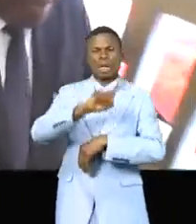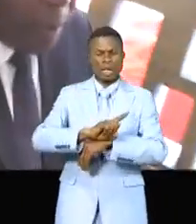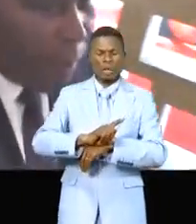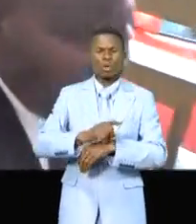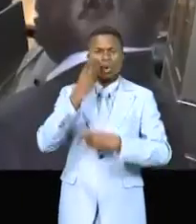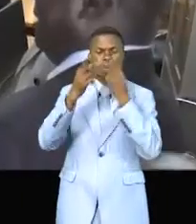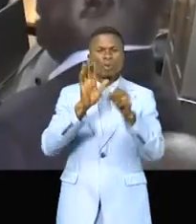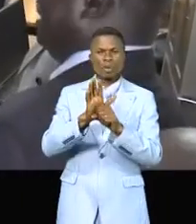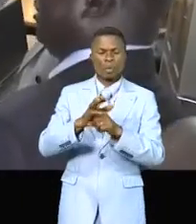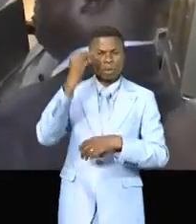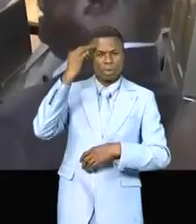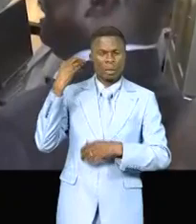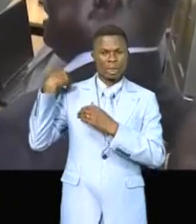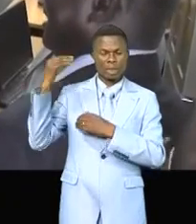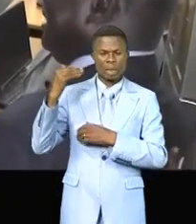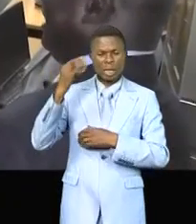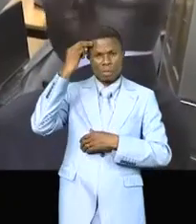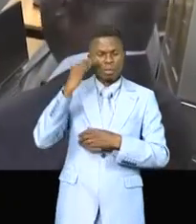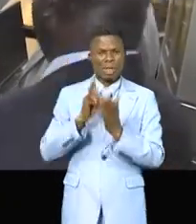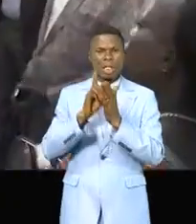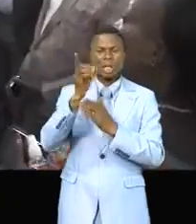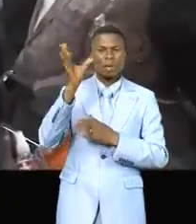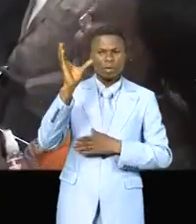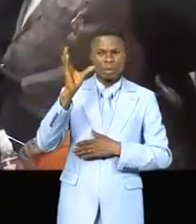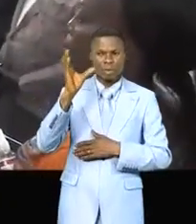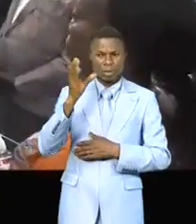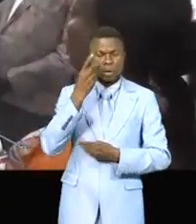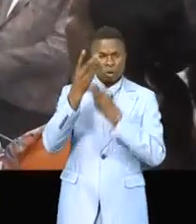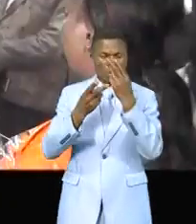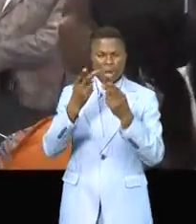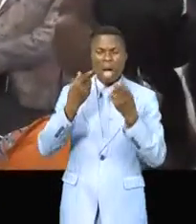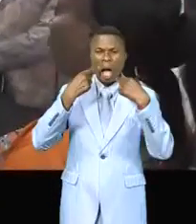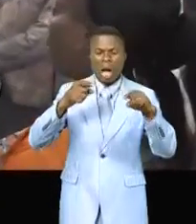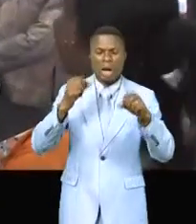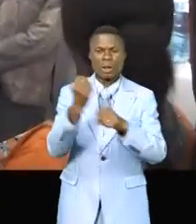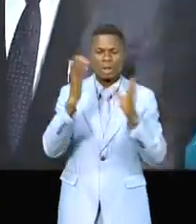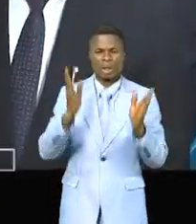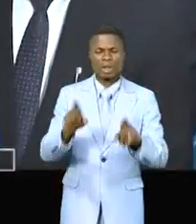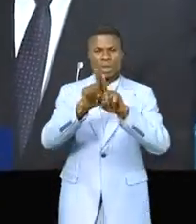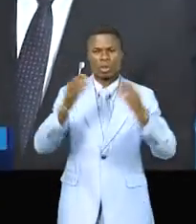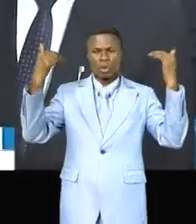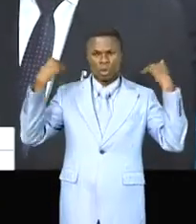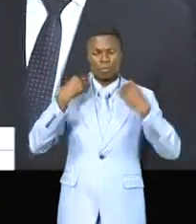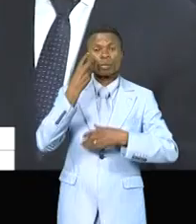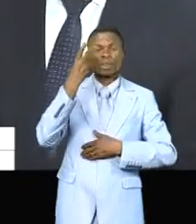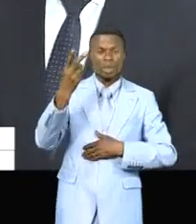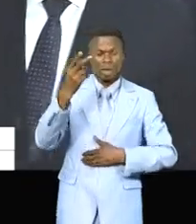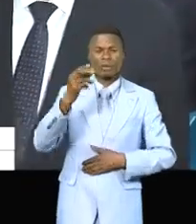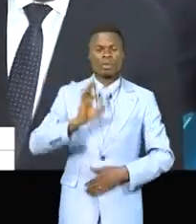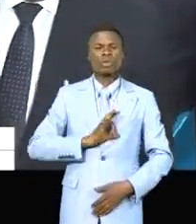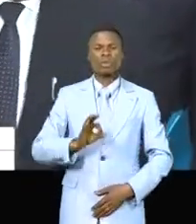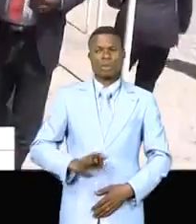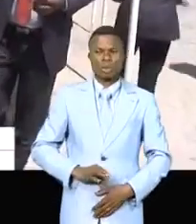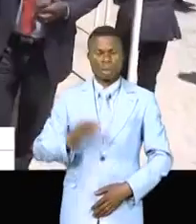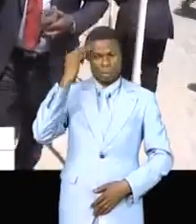le ministre d'État, ministre du développement rural, a chemin faisant rappelé les agents et cadres la vision du chef de l'État.